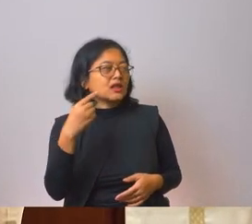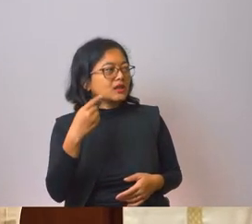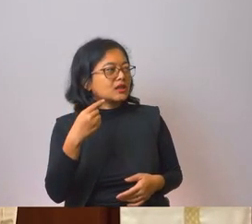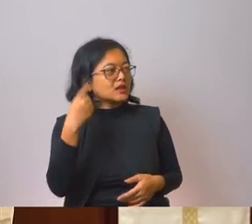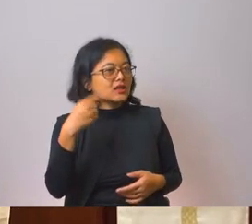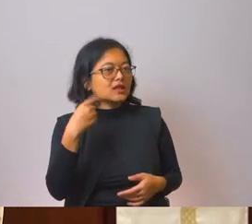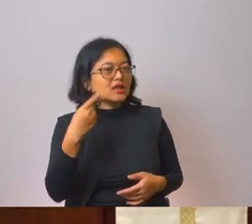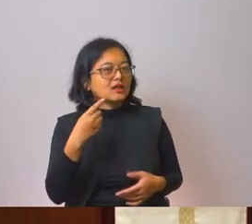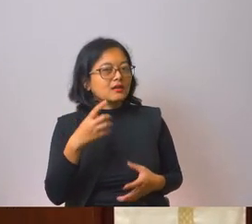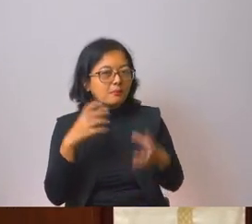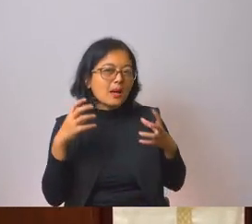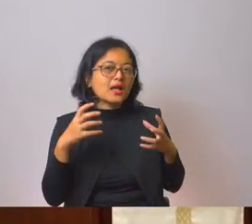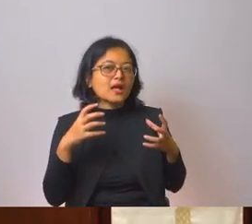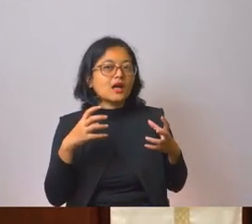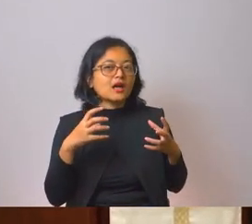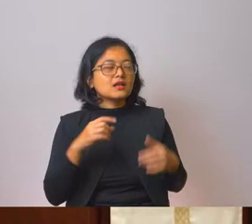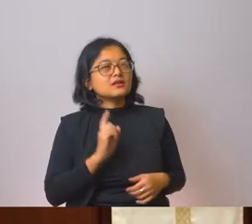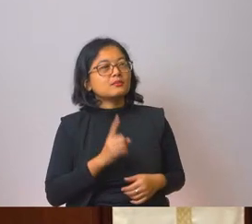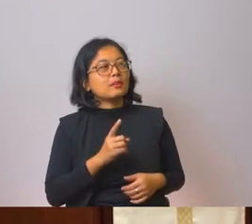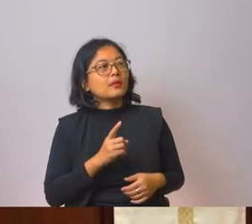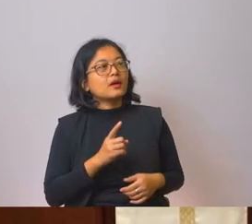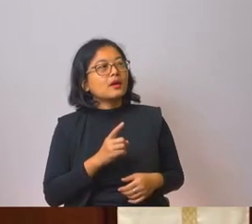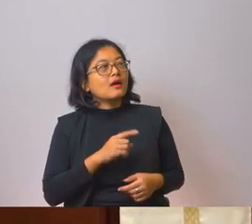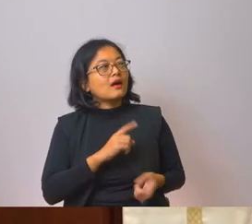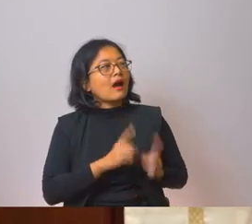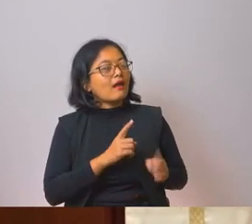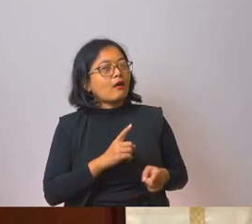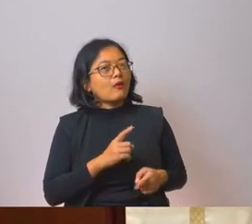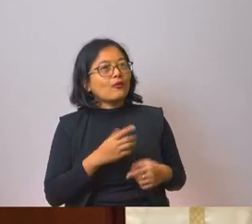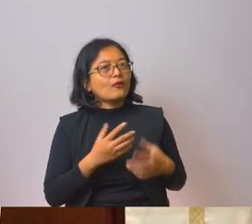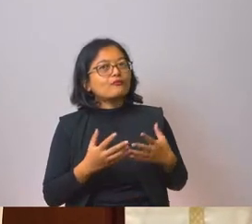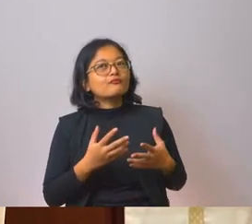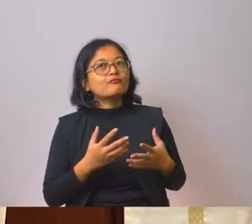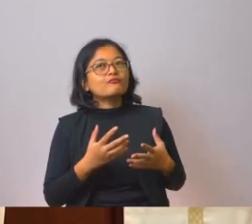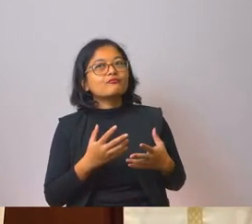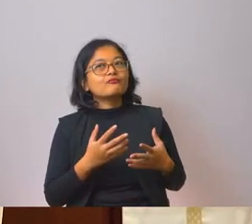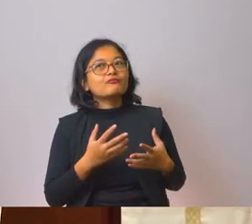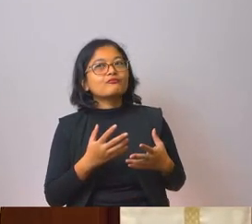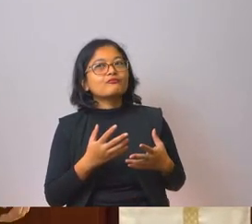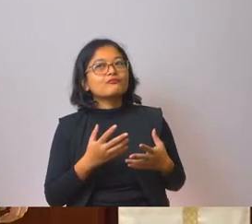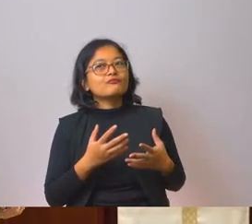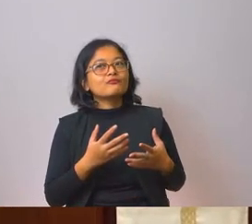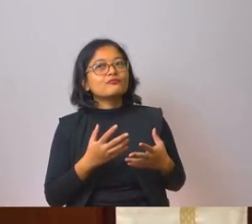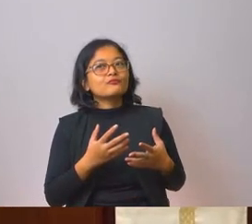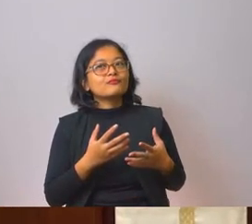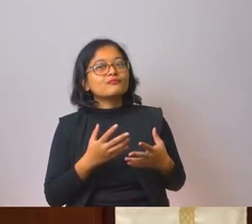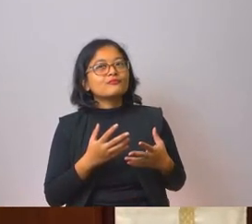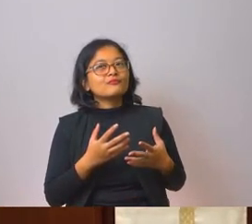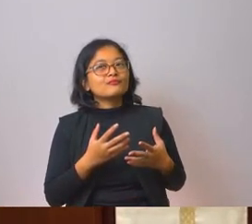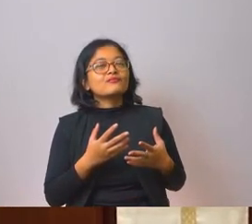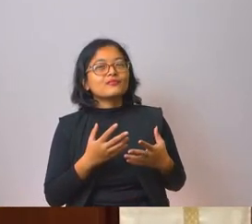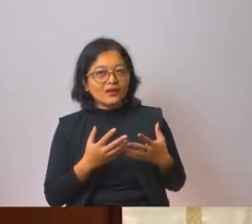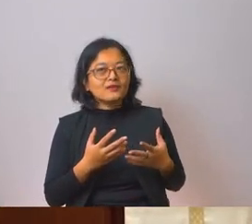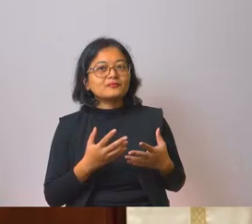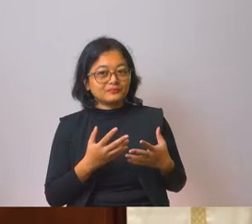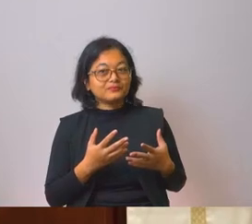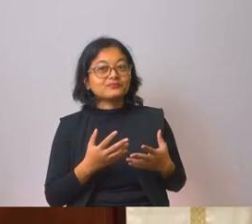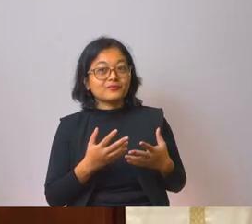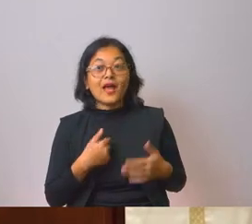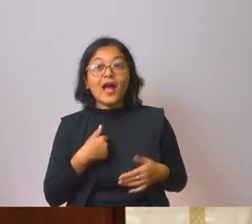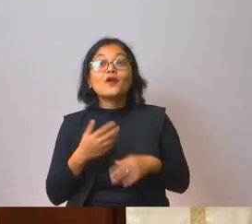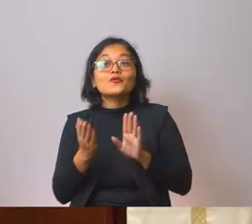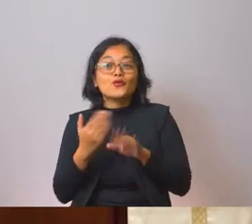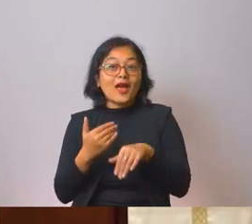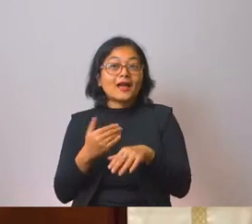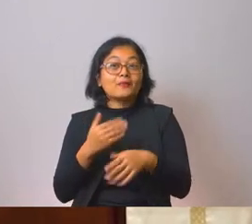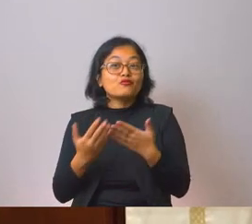Oh, oke. Okay. Ya, Bapak Ibu yang di rumah mungkin bisa mendengar jelas, mungkin tidak. Saya akan ulangi. Nanti kalau ngobrol bisa